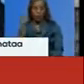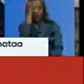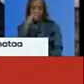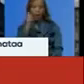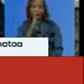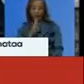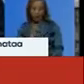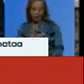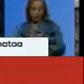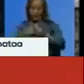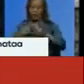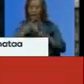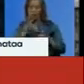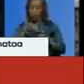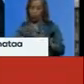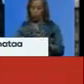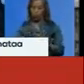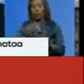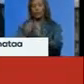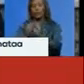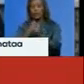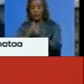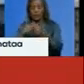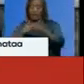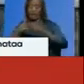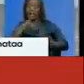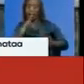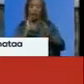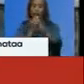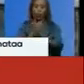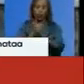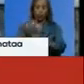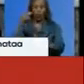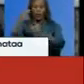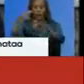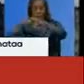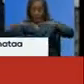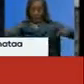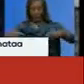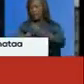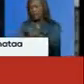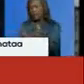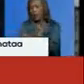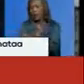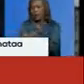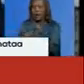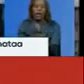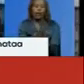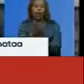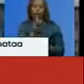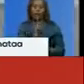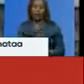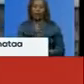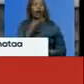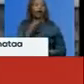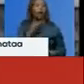ማንነታችን እንዳይለያይ ሆኖ የተሰናሰለ እንዳይነጣጠል ሆኖ የተገመደ የተዋደደና የተዋሃደ ነው።